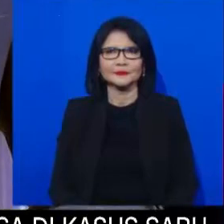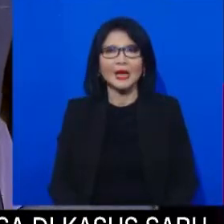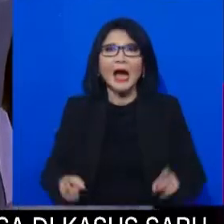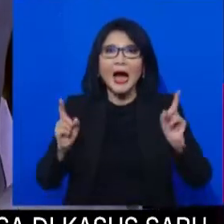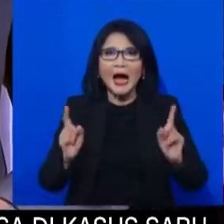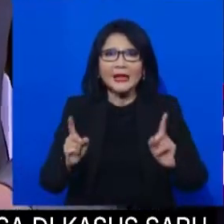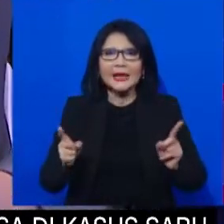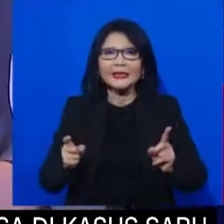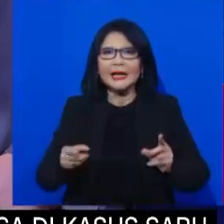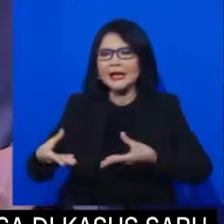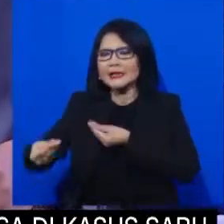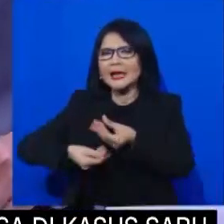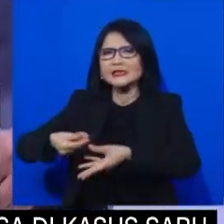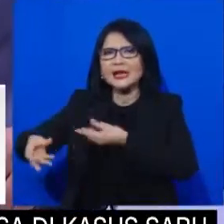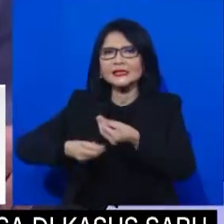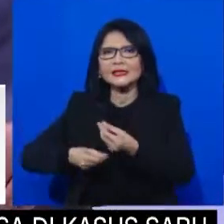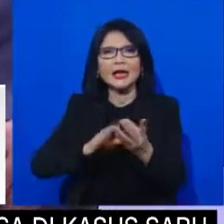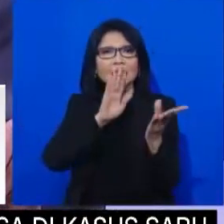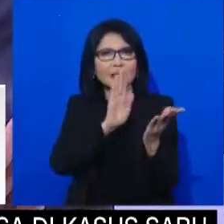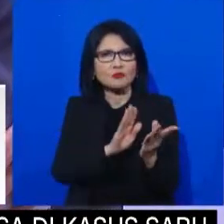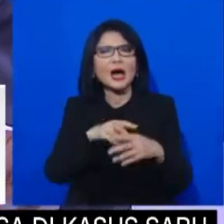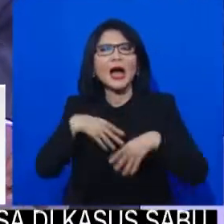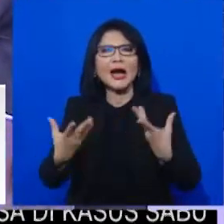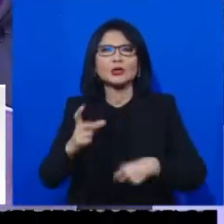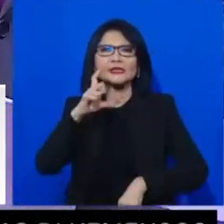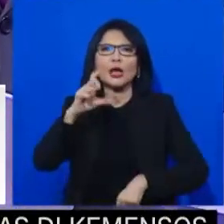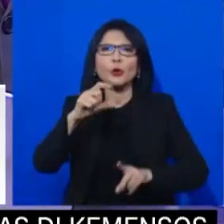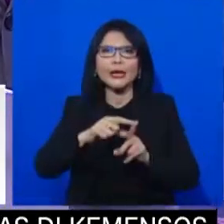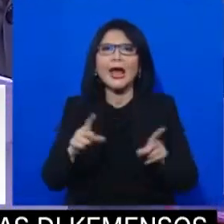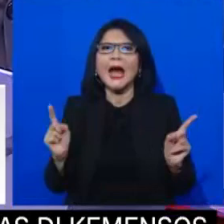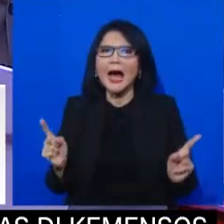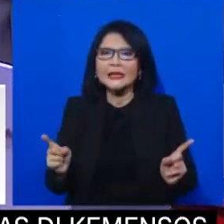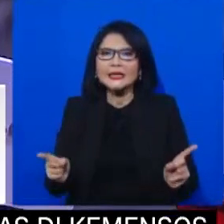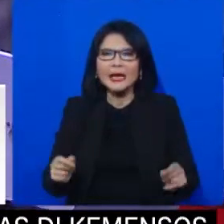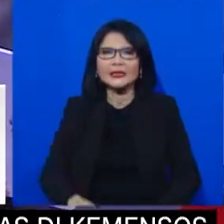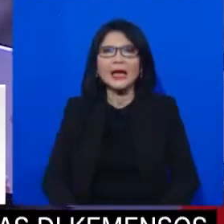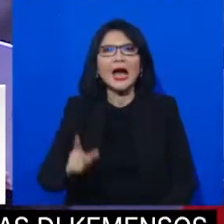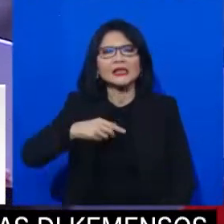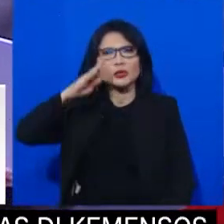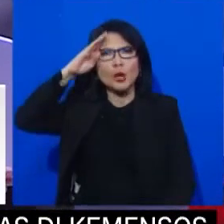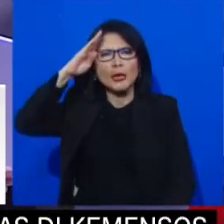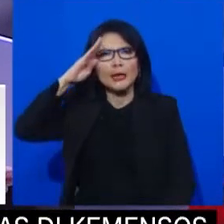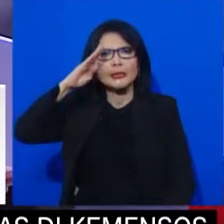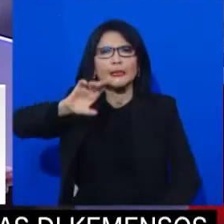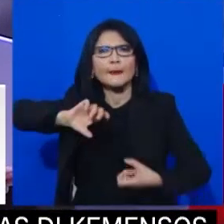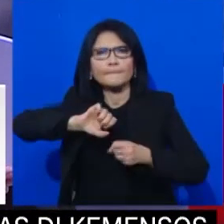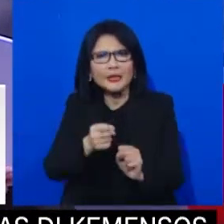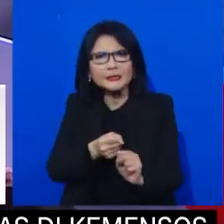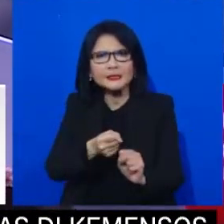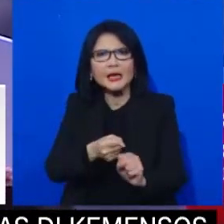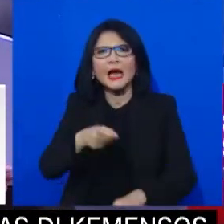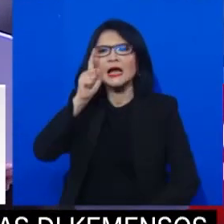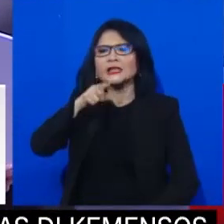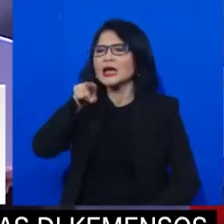Waspadalah melakukan transaksi jual-beli tatap muka atau yang dikenal sebagai COD di Jakarta. Ada seorang pria yang diperas dengan tuduhan penadah